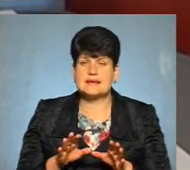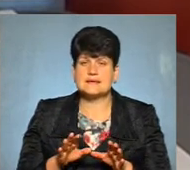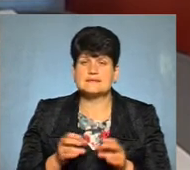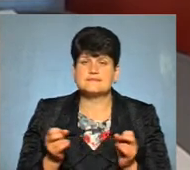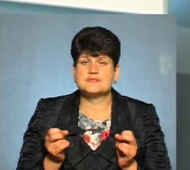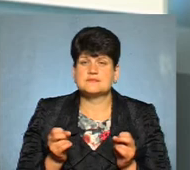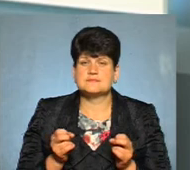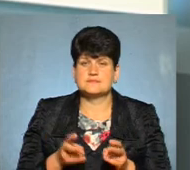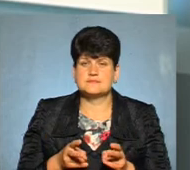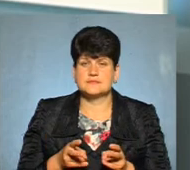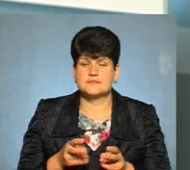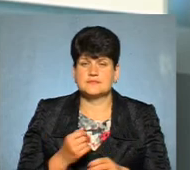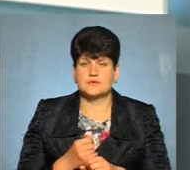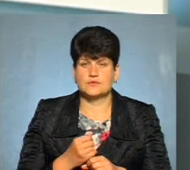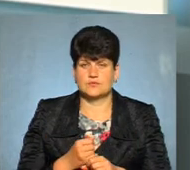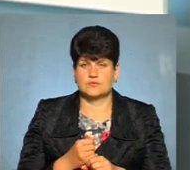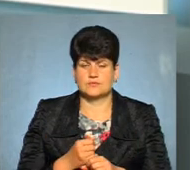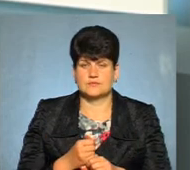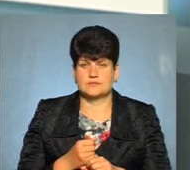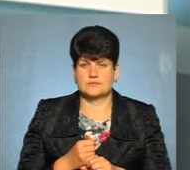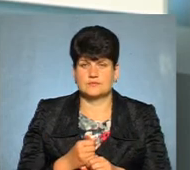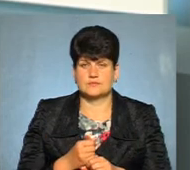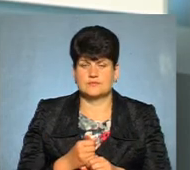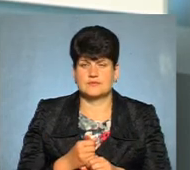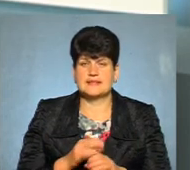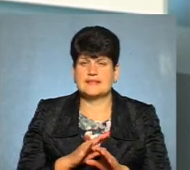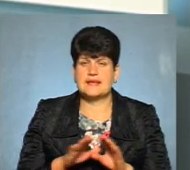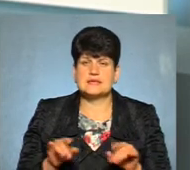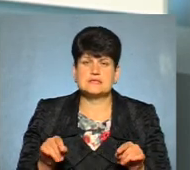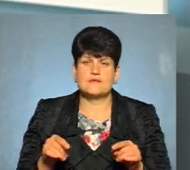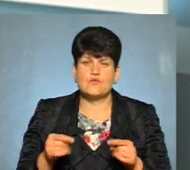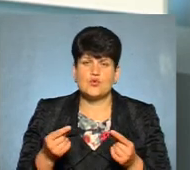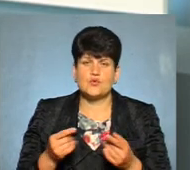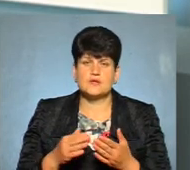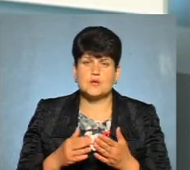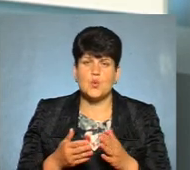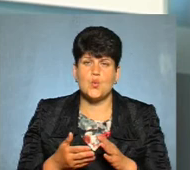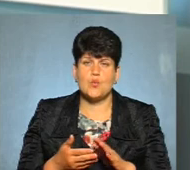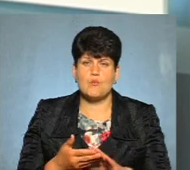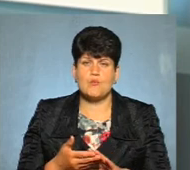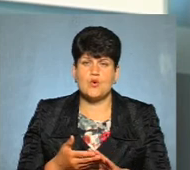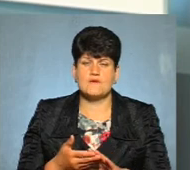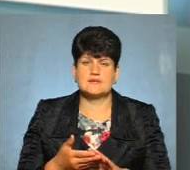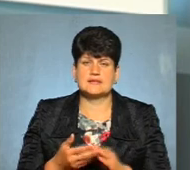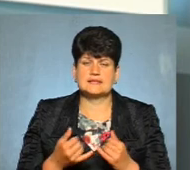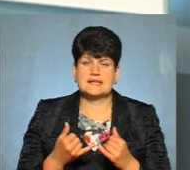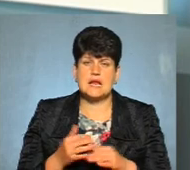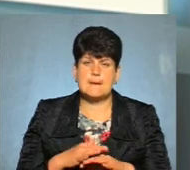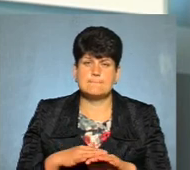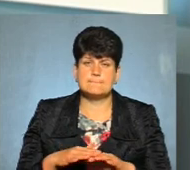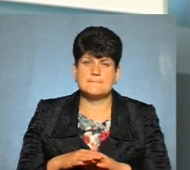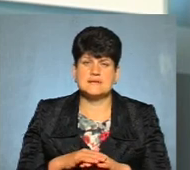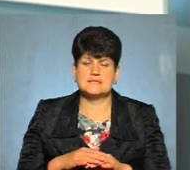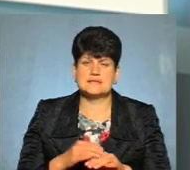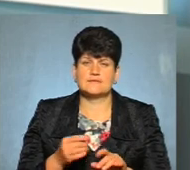на зараження свідомо. Не створювати умови для масивного